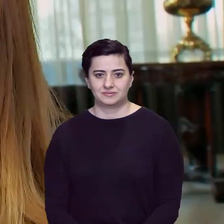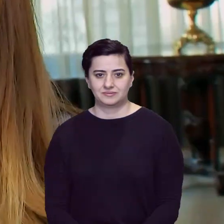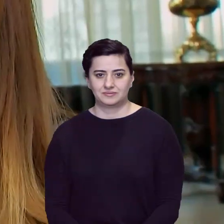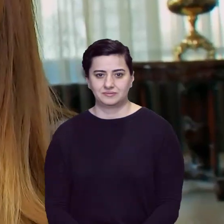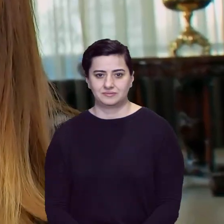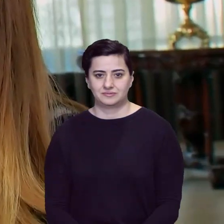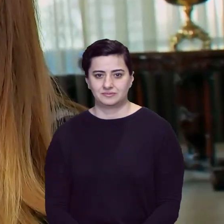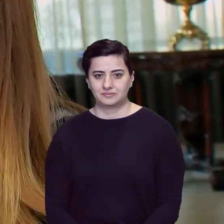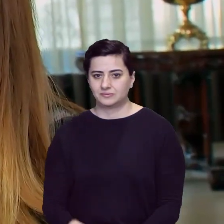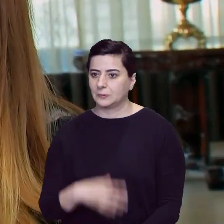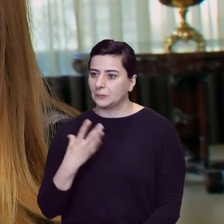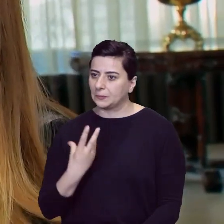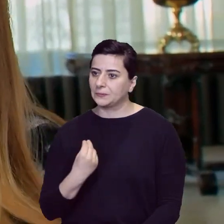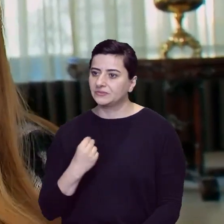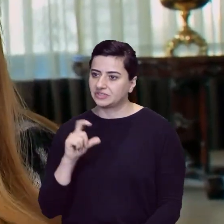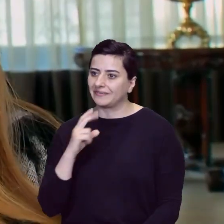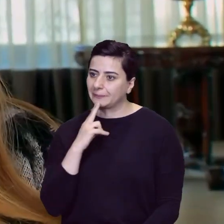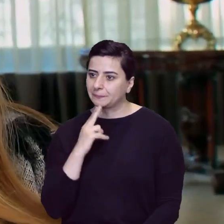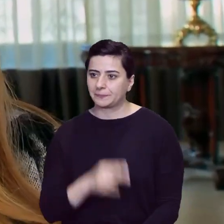sandalyeler boş sadece. Geçeyim Cevriye.